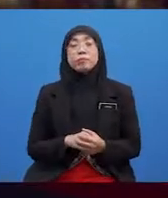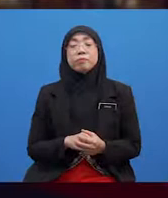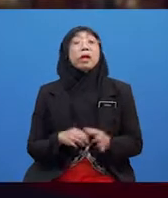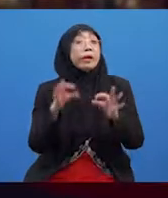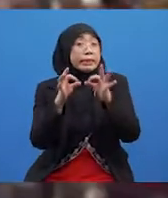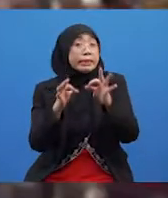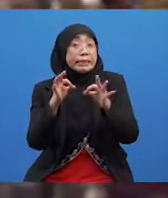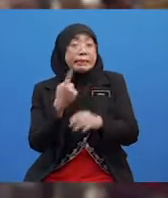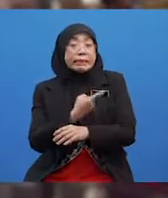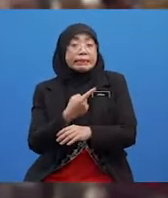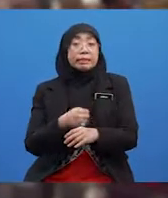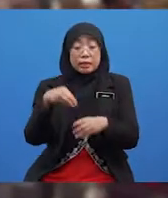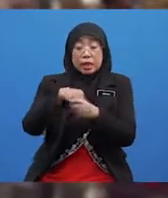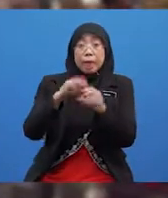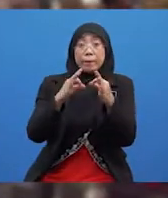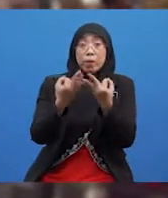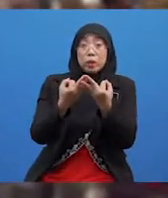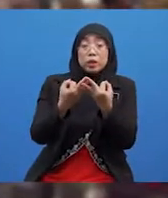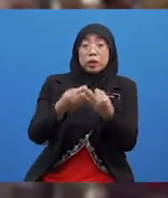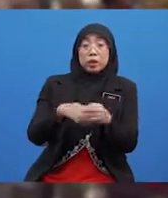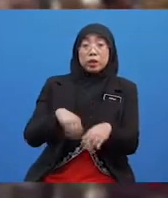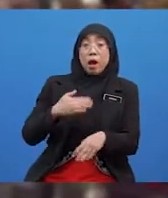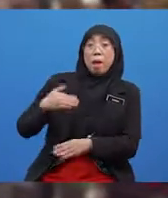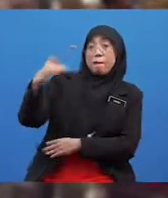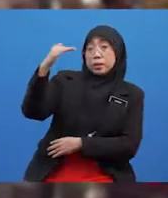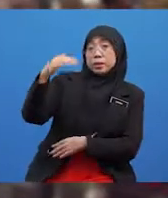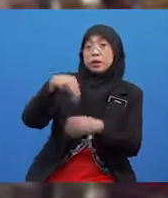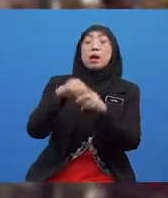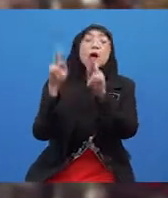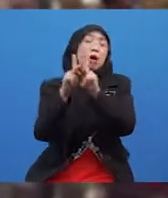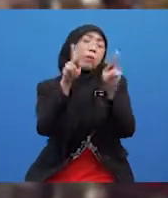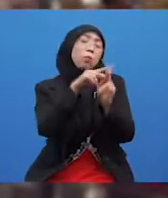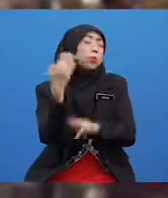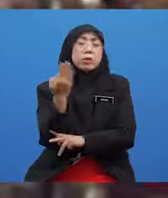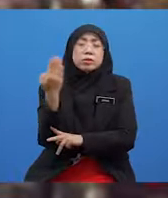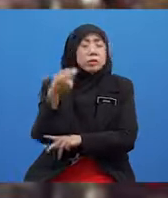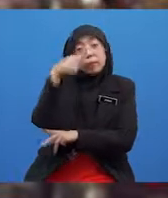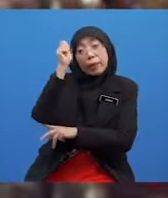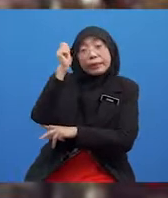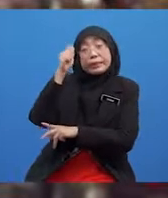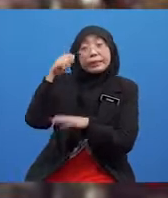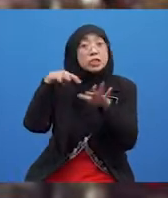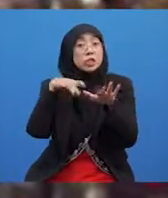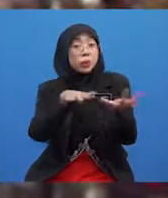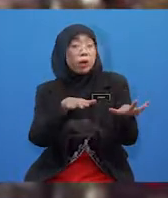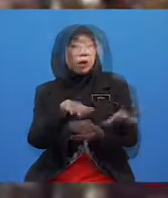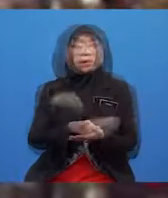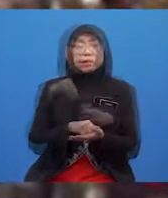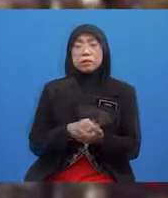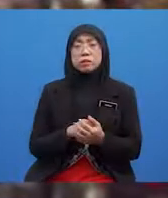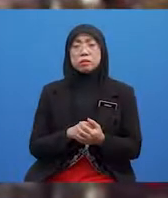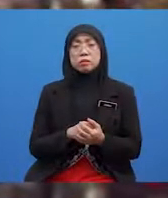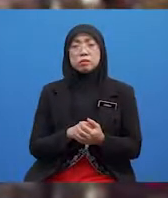di bandar dengan banyak meluangkan masa di hadapan komputer, sudah tentu pembentukan kawalan motor